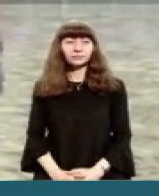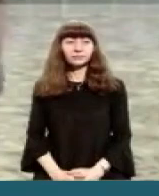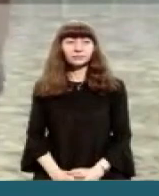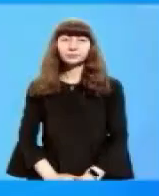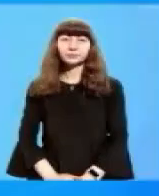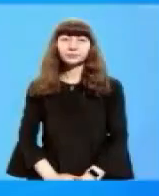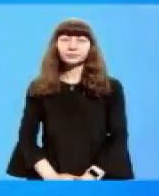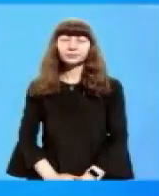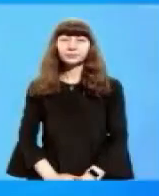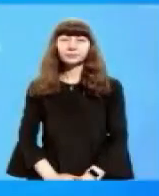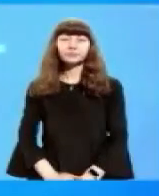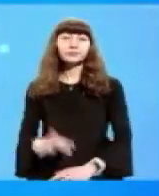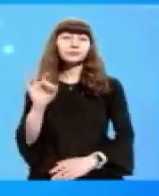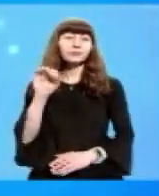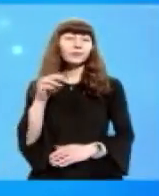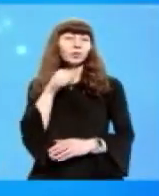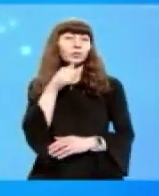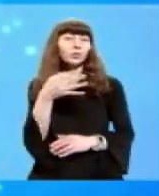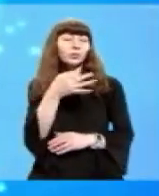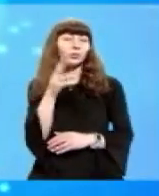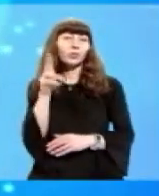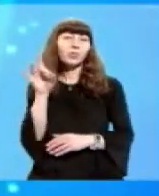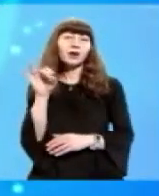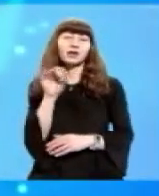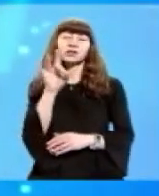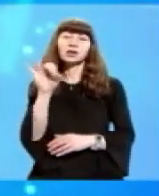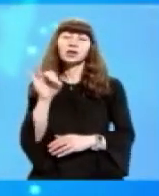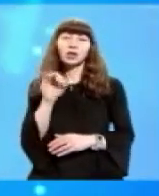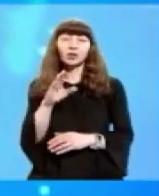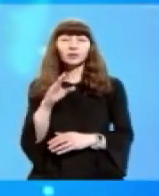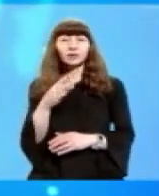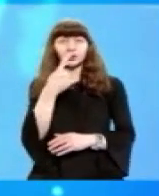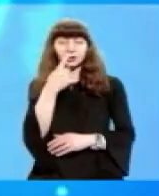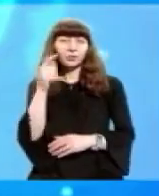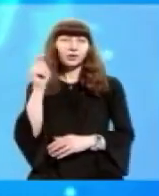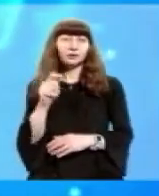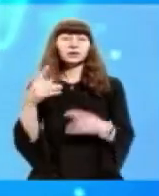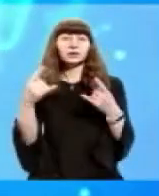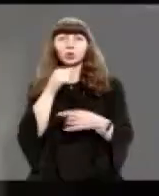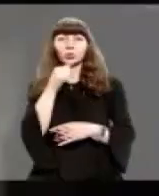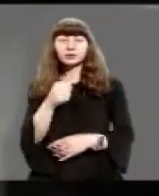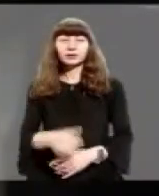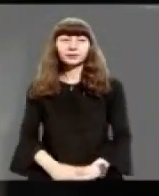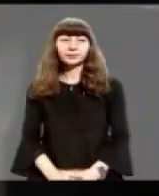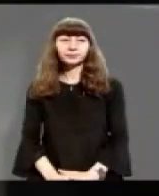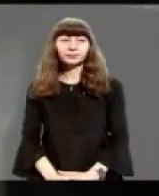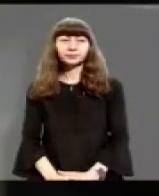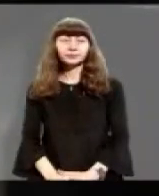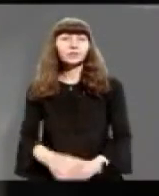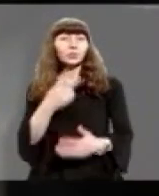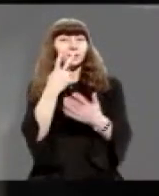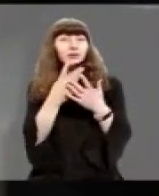«Костанай». Аким Костанайской области Кумар Аксакалов накануне посетил телеканал «Костанай». Глава